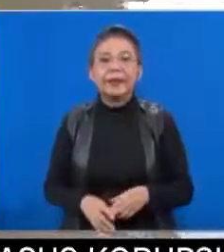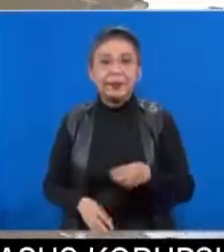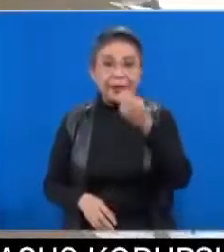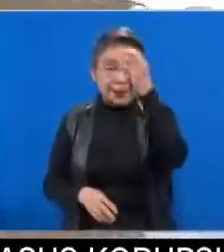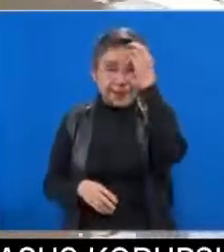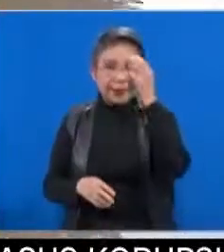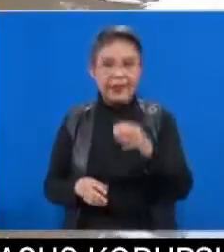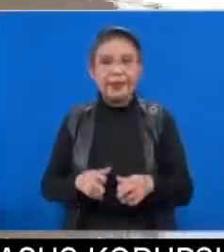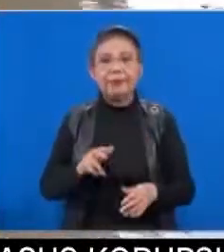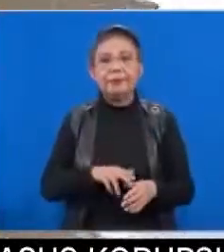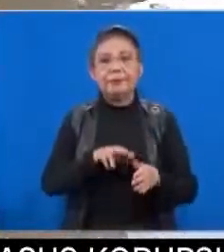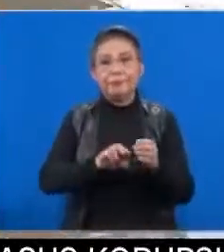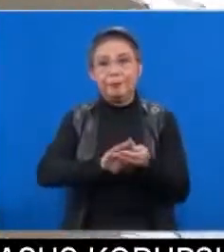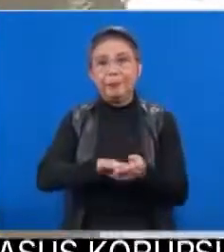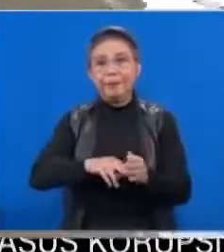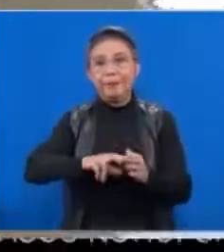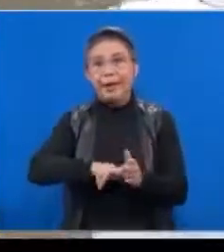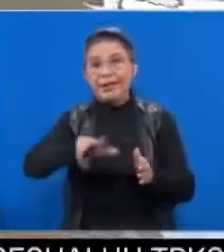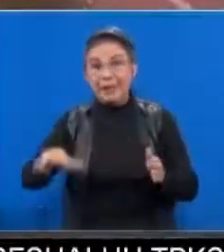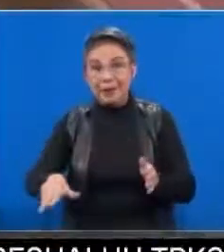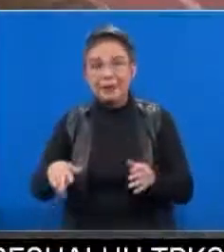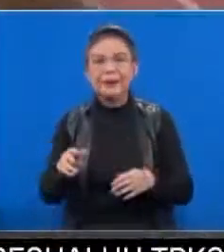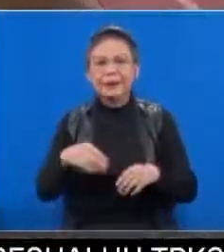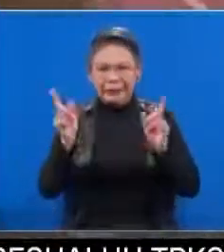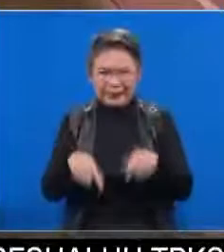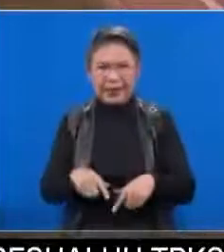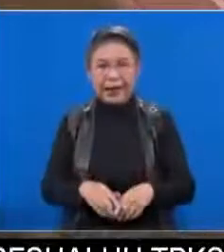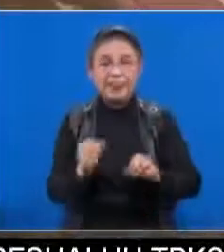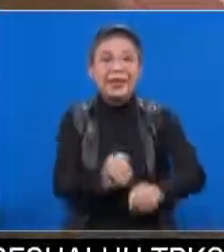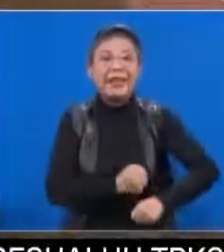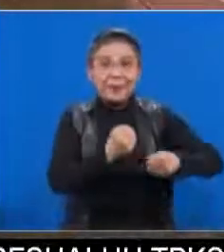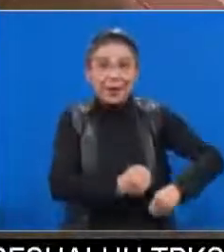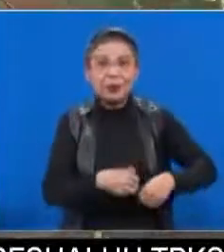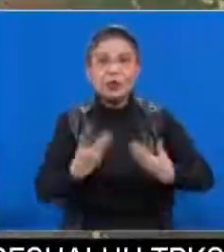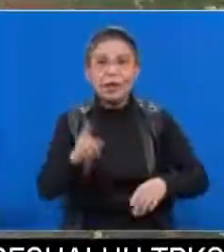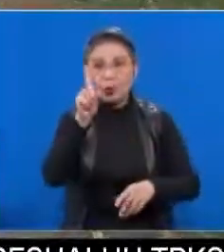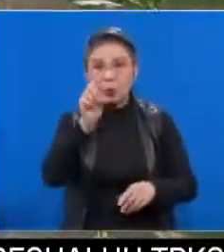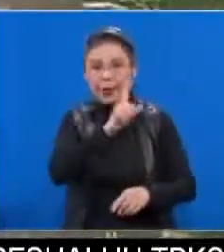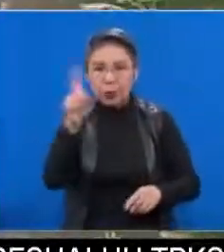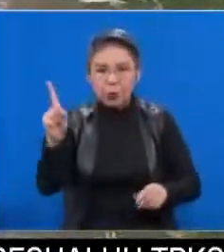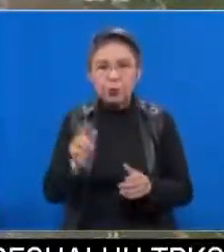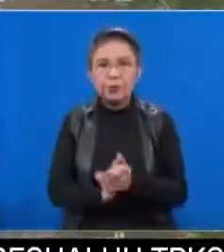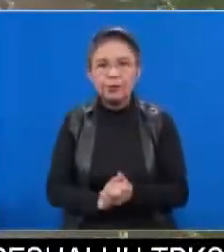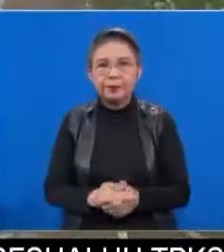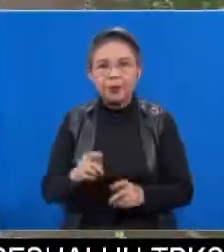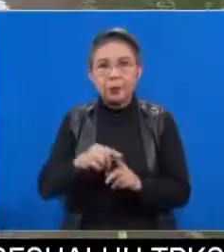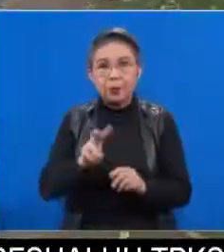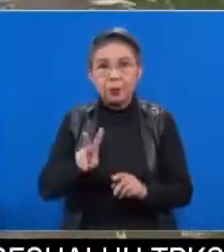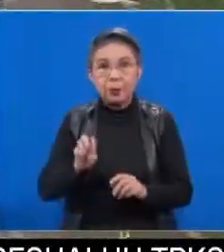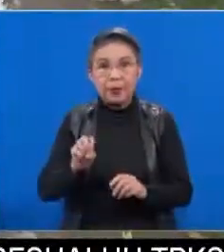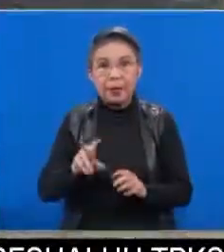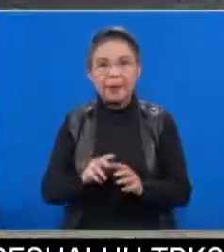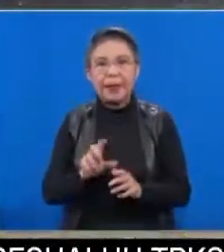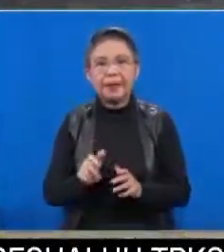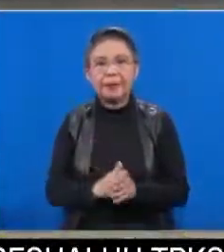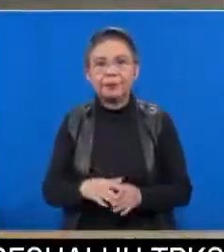Selatan, banjir rob juga terjadi dan merendam sejumlah kelurahan di 4 kecamatan sejak sepekan terakhir. Rabu 25 Mei, pihak BPBD Banjarmasin